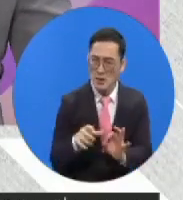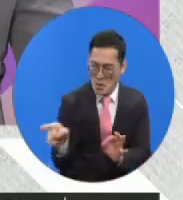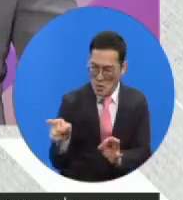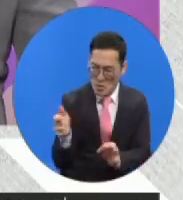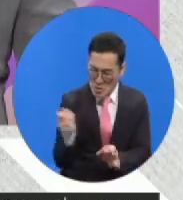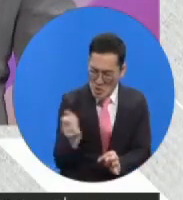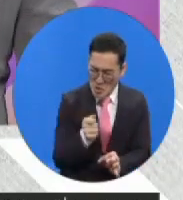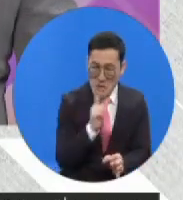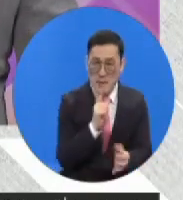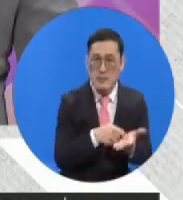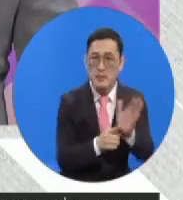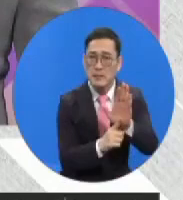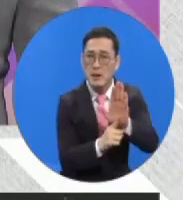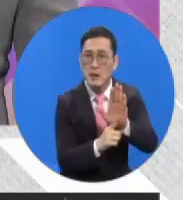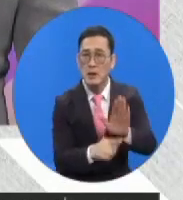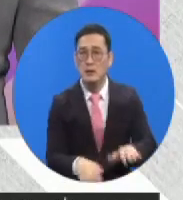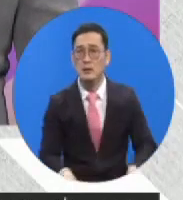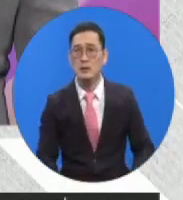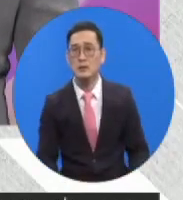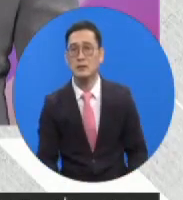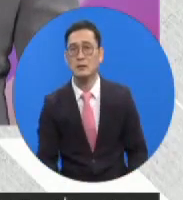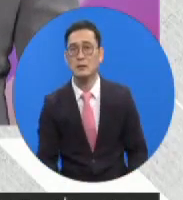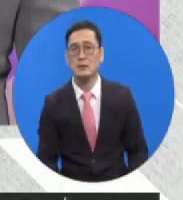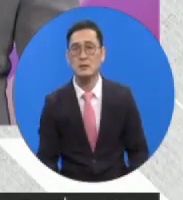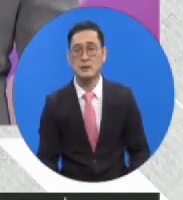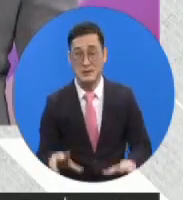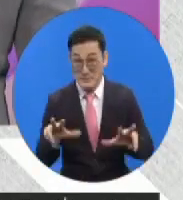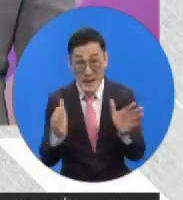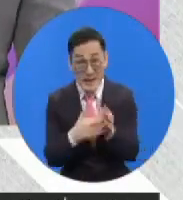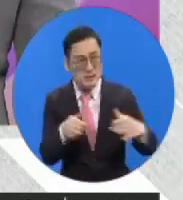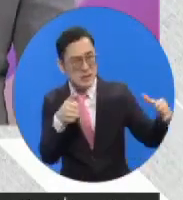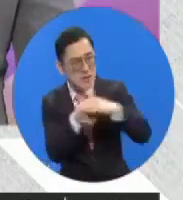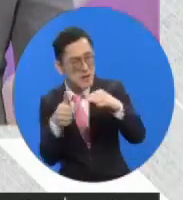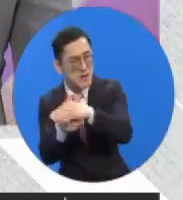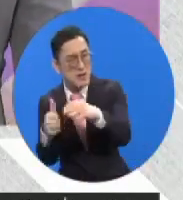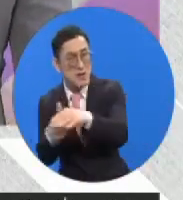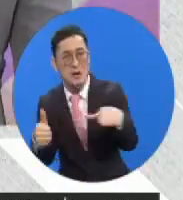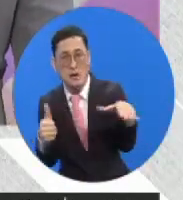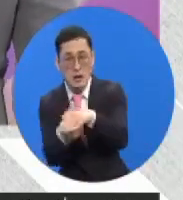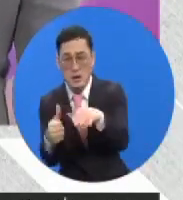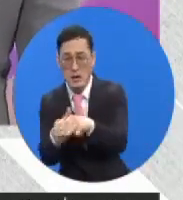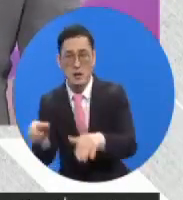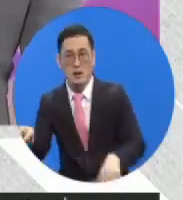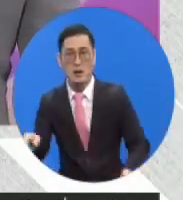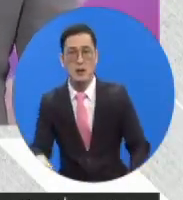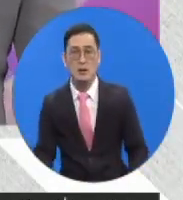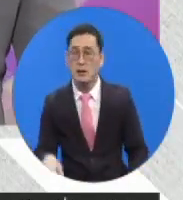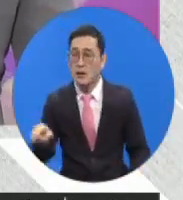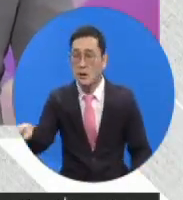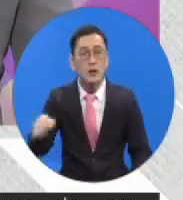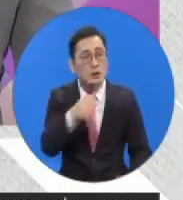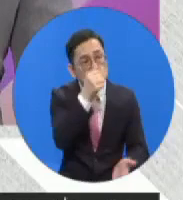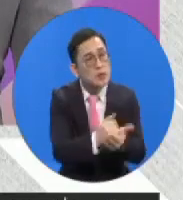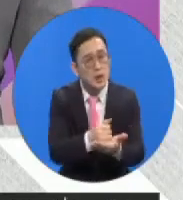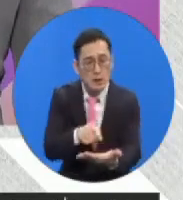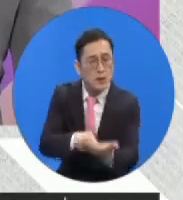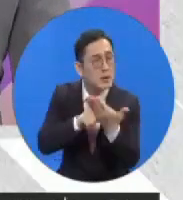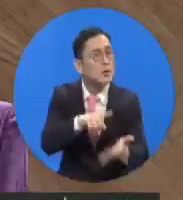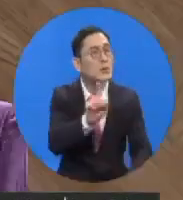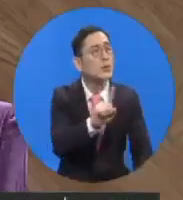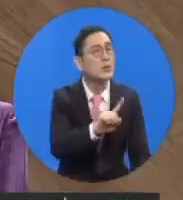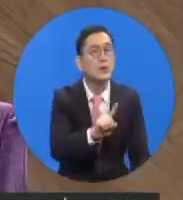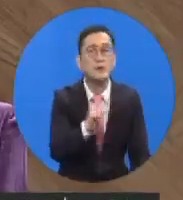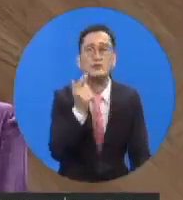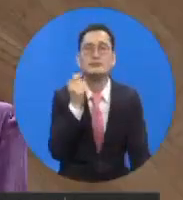그 공세에 대한 총장의 소신과 총장의 물음일 수도 있겠네요. 그래서 뭐라도 나온 거 있냐? 조금 전에 윤석열